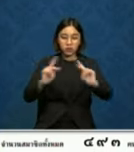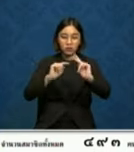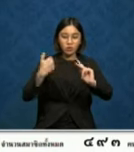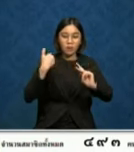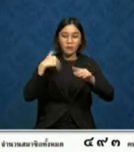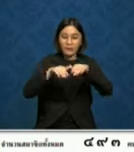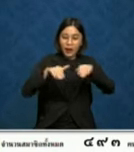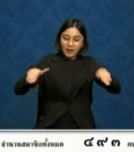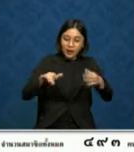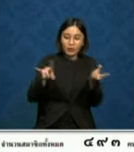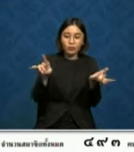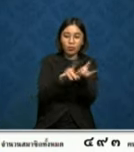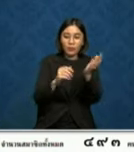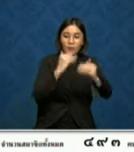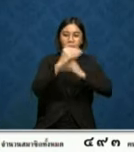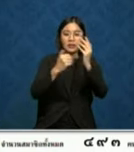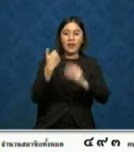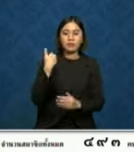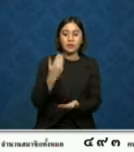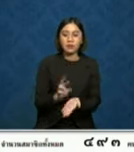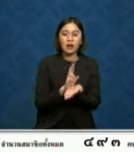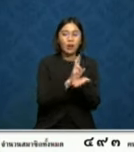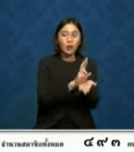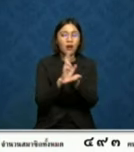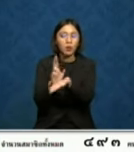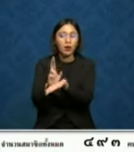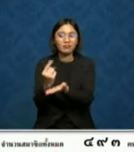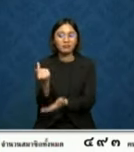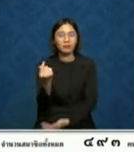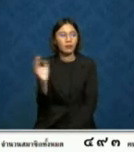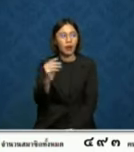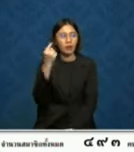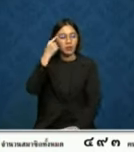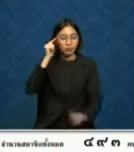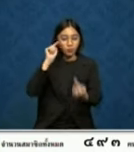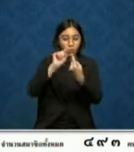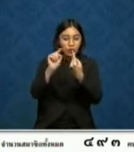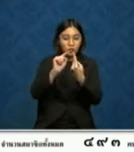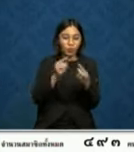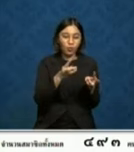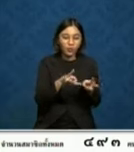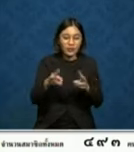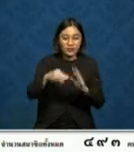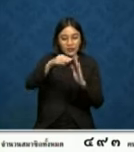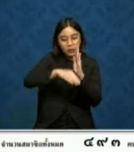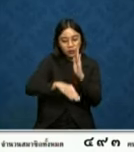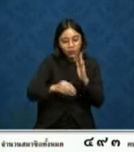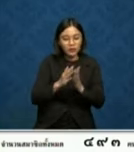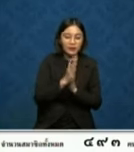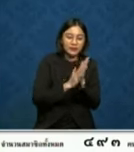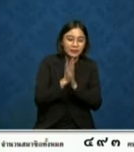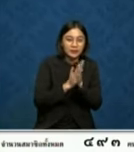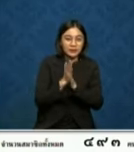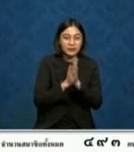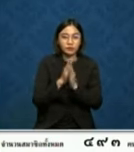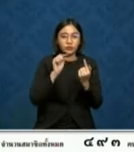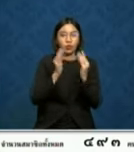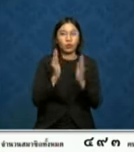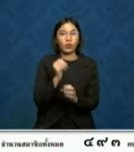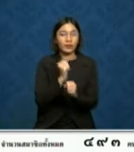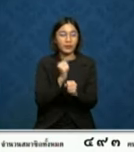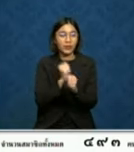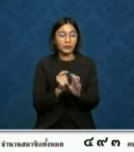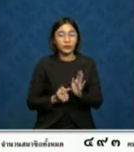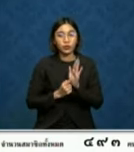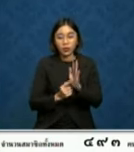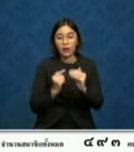ประสิทธิภาพมากขึ้นแทนที่จะแจกรางวัลอย่างเดียวนะครับท่านลองมุ่งเน้นไปที่วิธีการสร้างแรงจูงใจให้กับเจ้าหน้าที่